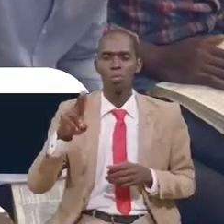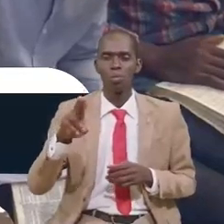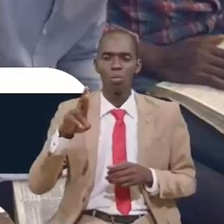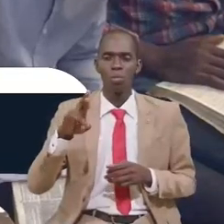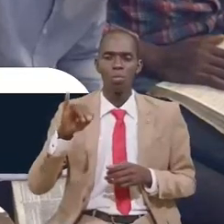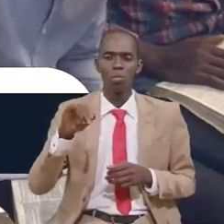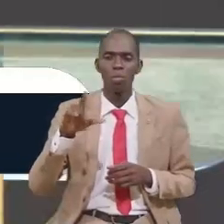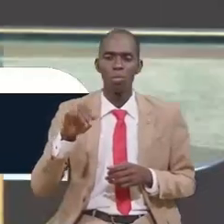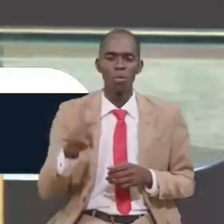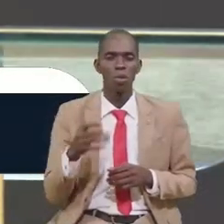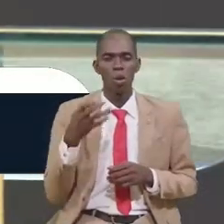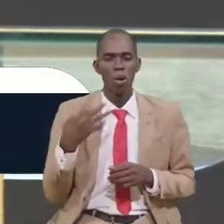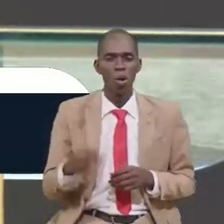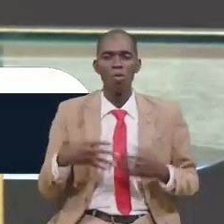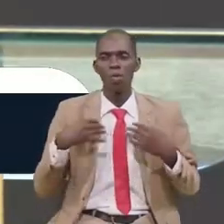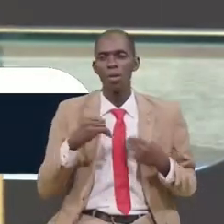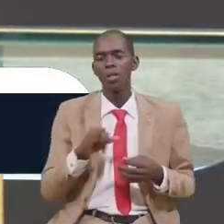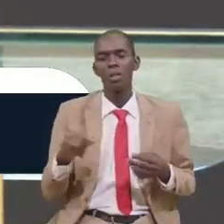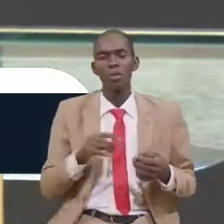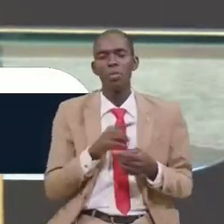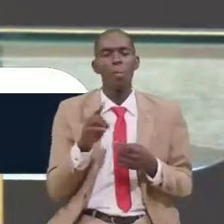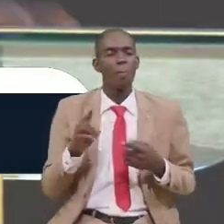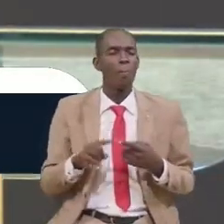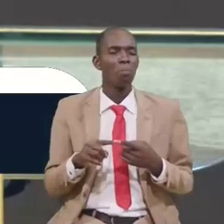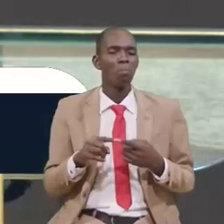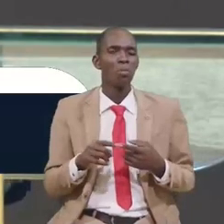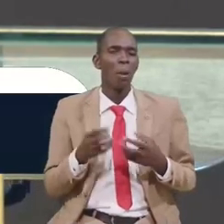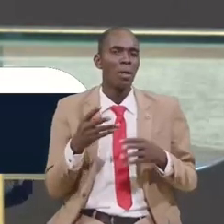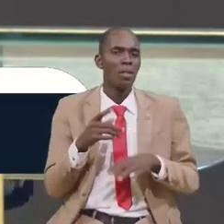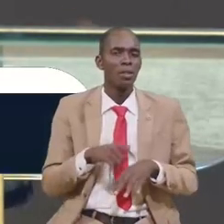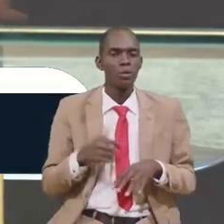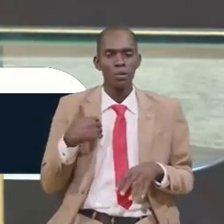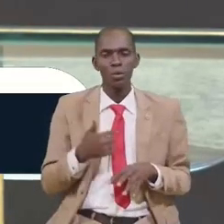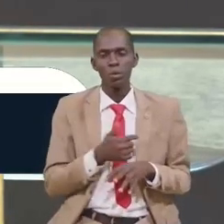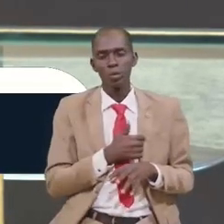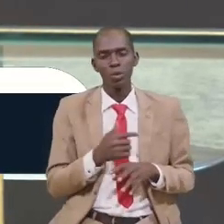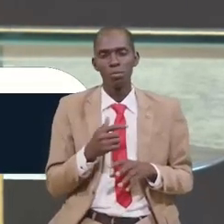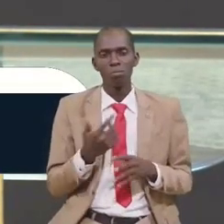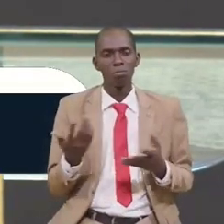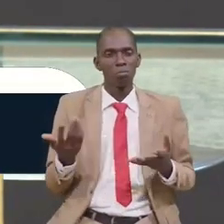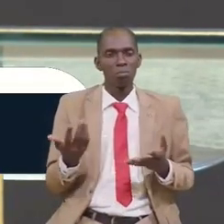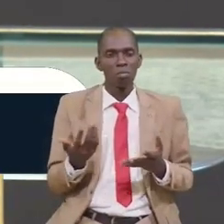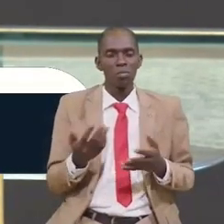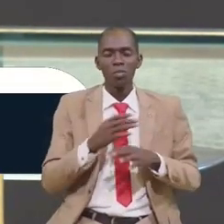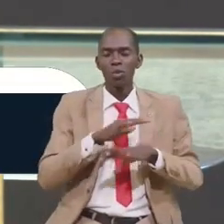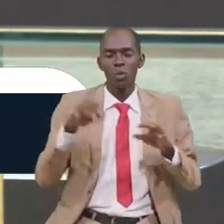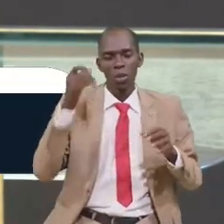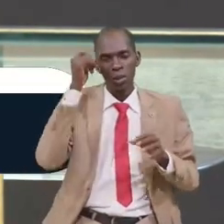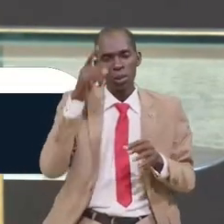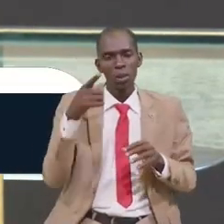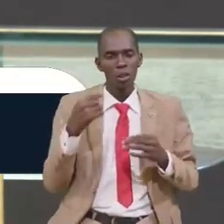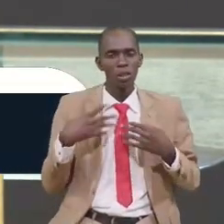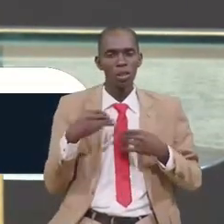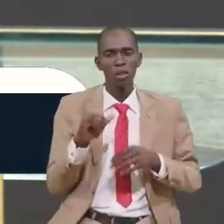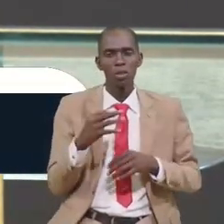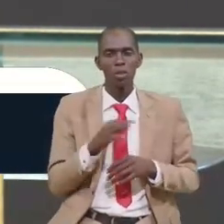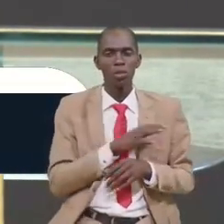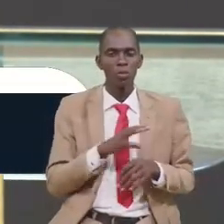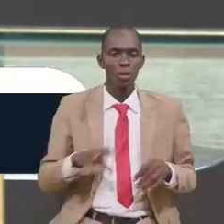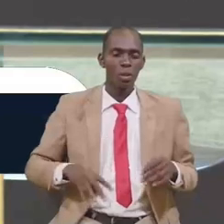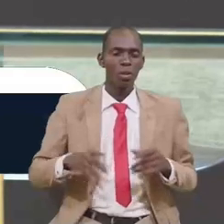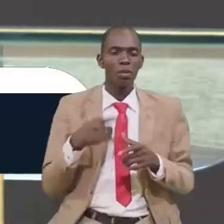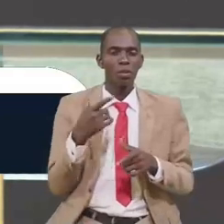parler de la puissance de Christ, on dit que non, que je ne suis pas malade, parce qu'on ne comprend pas qu'il y a la pluralité